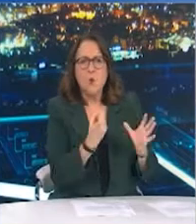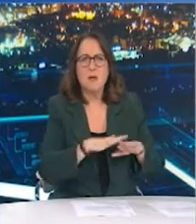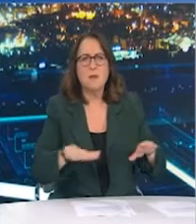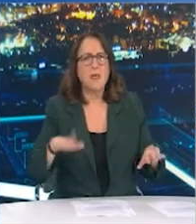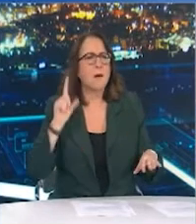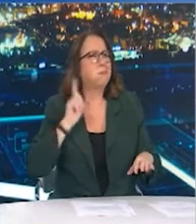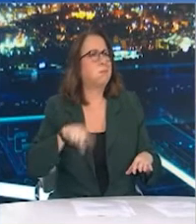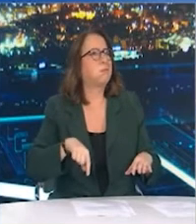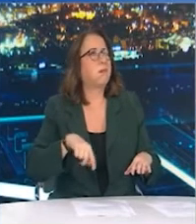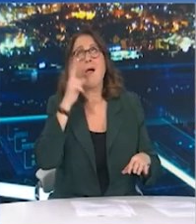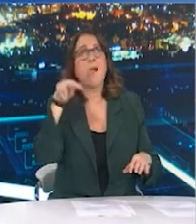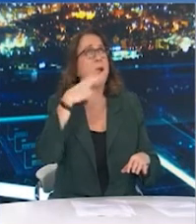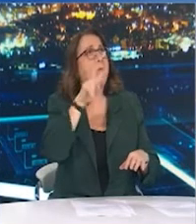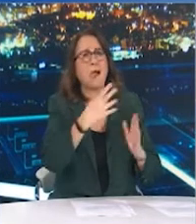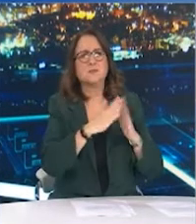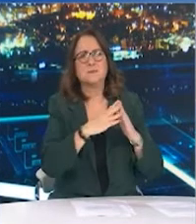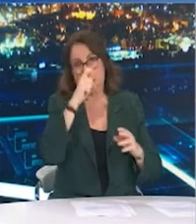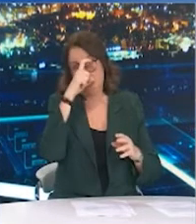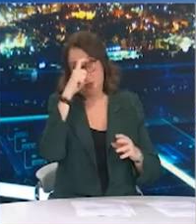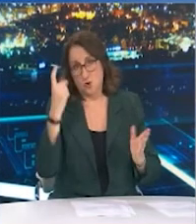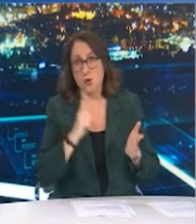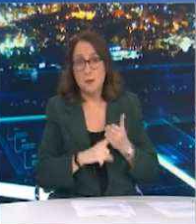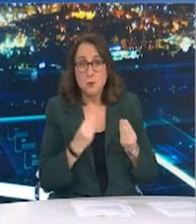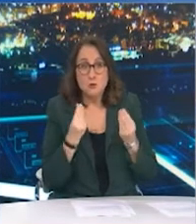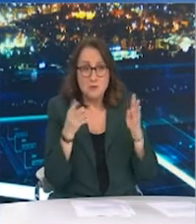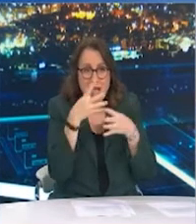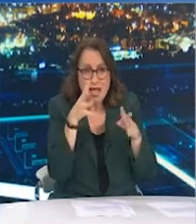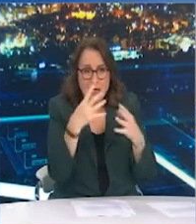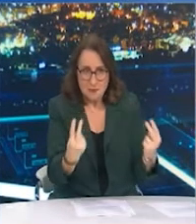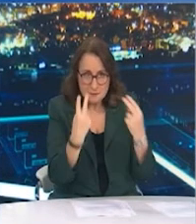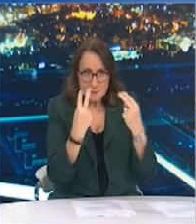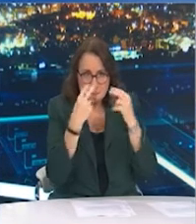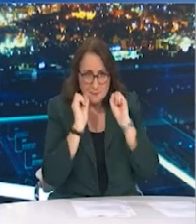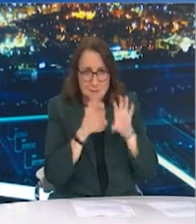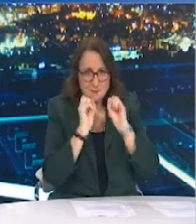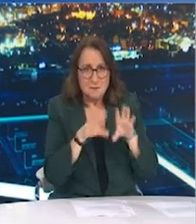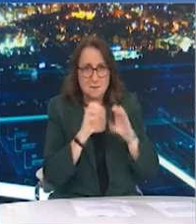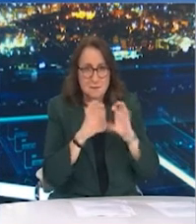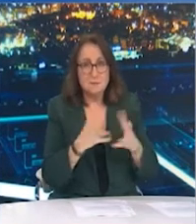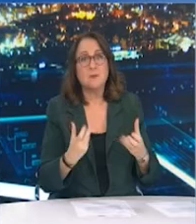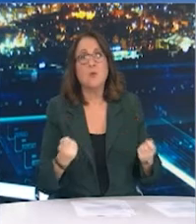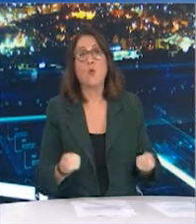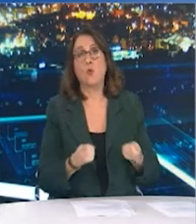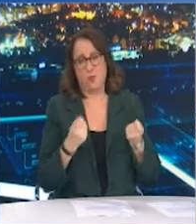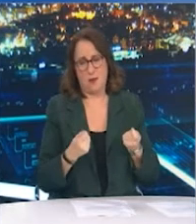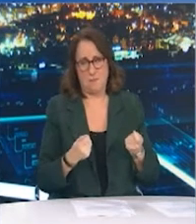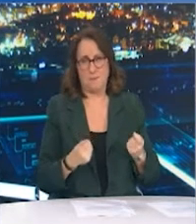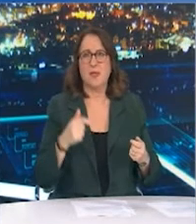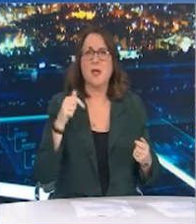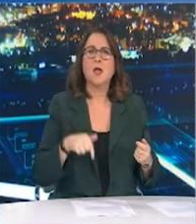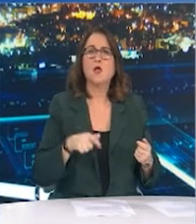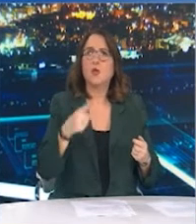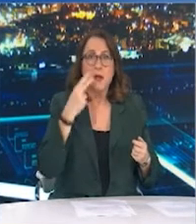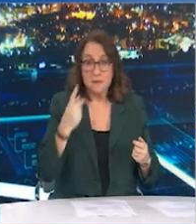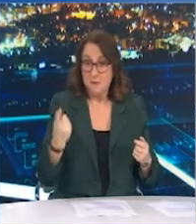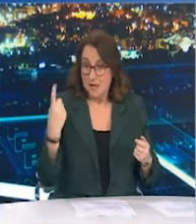τους. Εξακολουθούμε στενά να υποστηρίζουμε ότι δεν παρατηρείται μετάδοση μέσα στα σχολεία της πρωτοβάθμιας εκπαίδευσης. Δεδομένα από